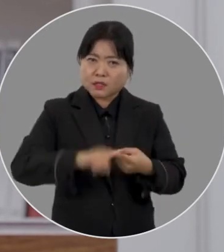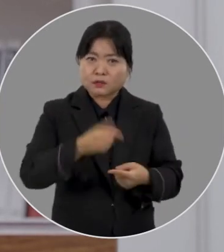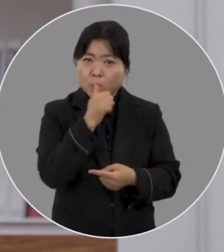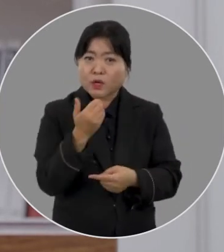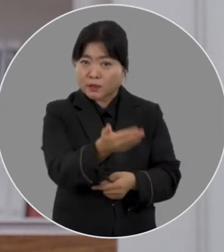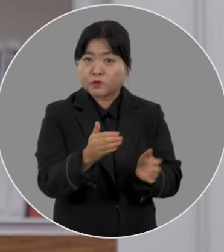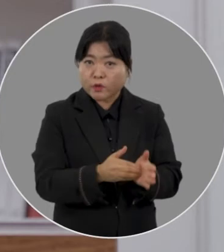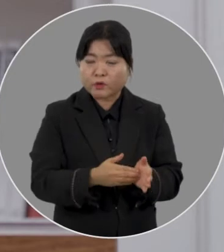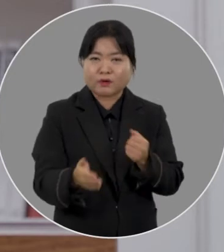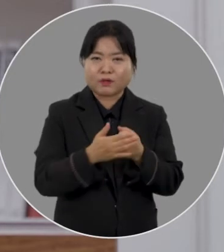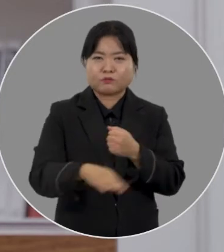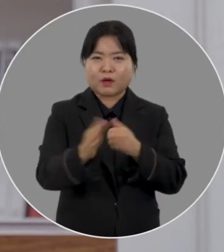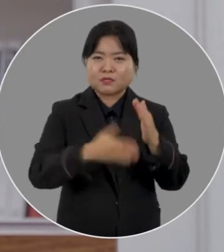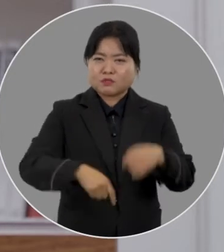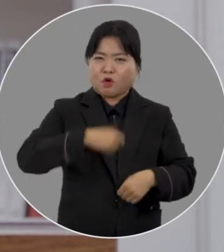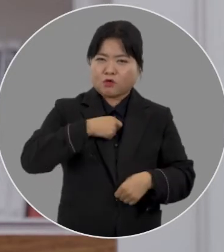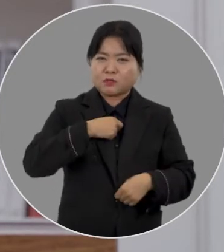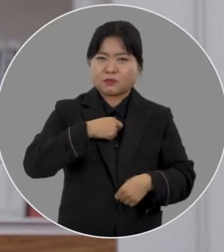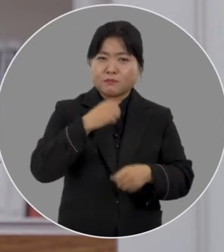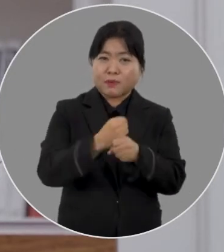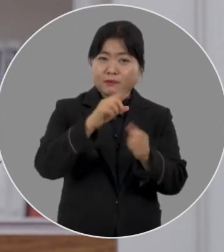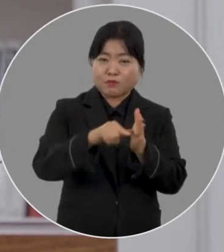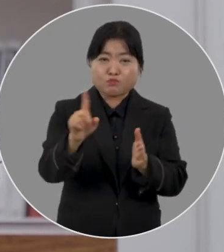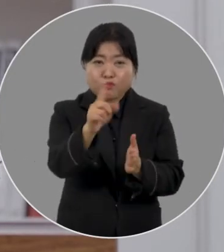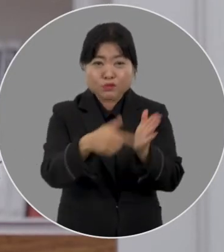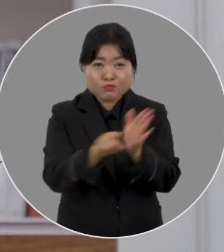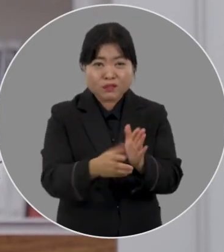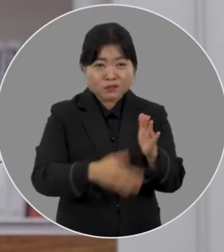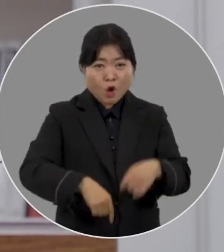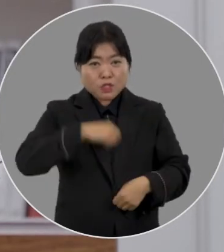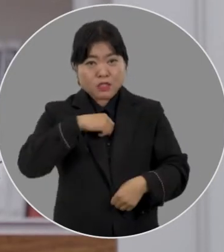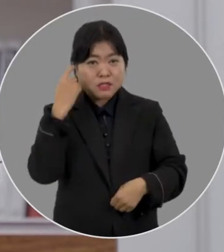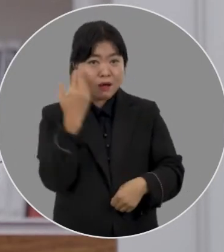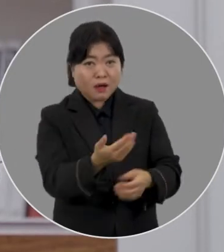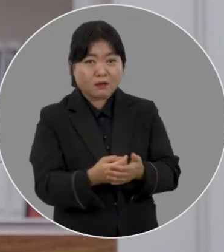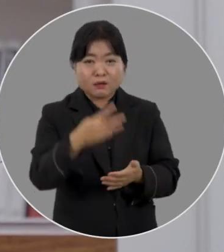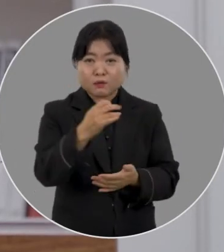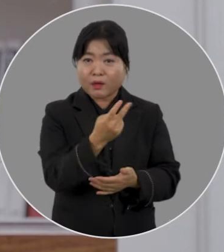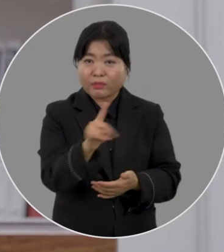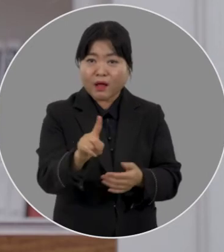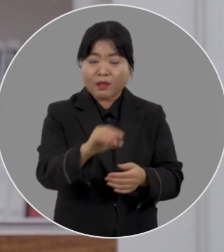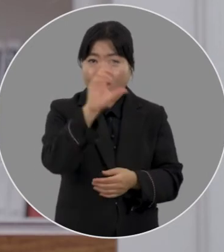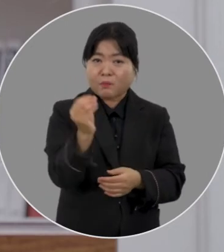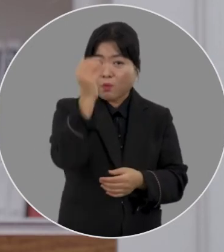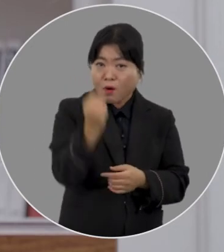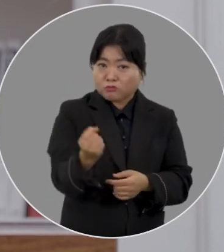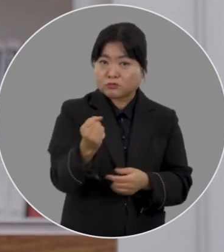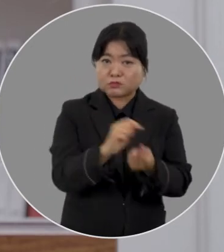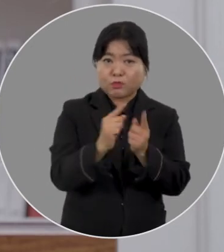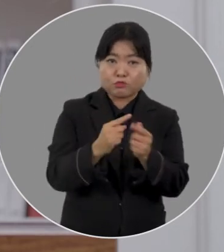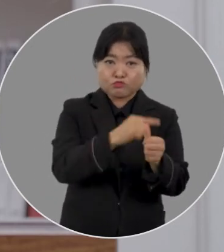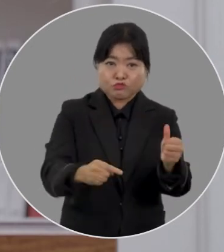했어요. 그러니까 우리가 정의를 구현할 때 무엇을 위한 정의의 구현인가? 그러니까 루안다나 남아프리카 공화국에서